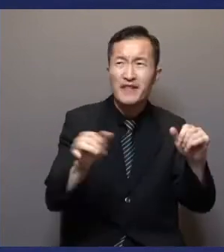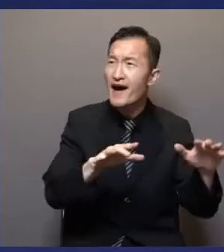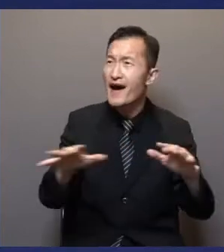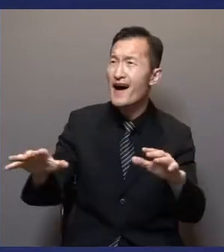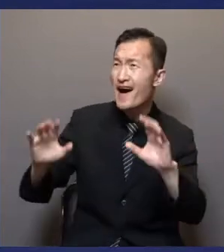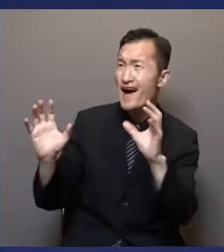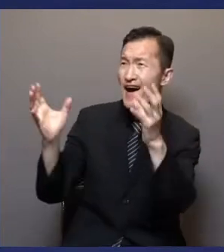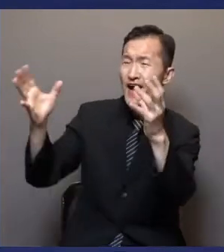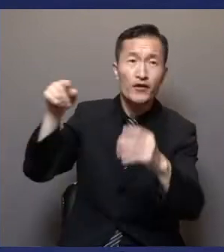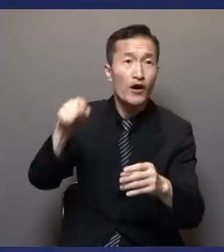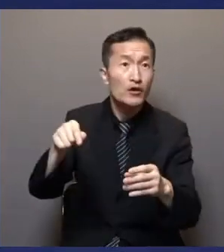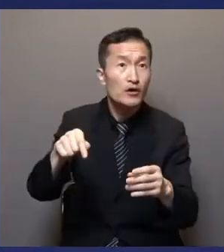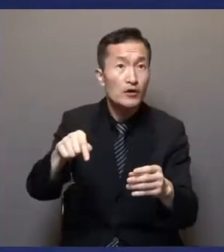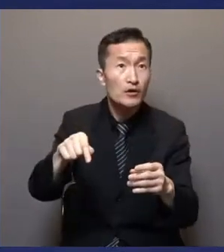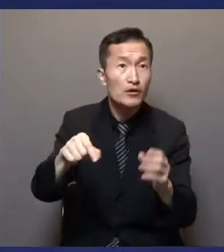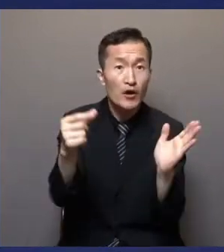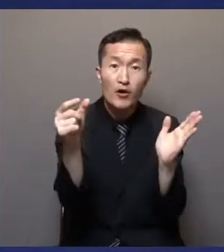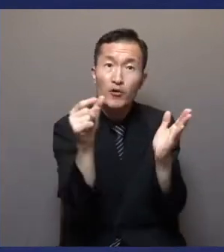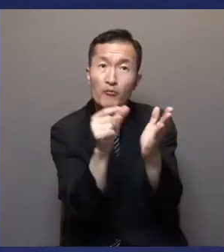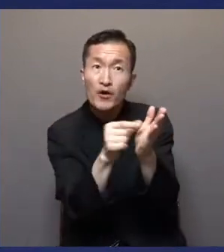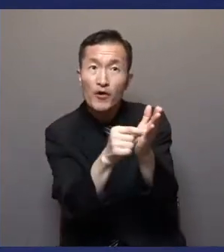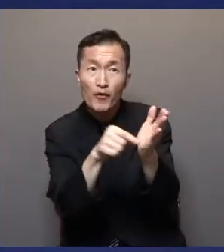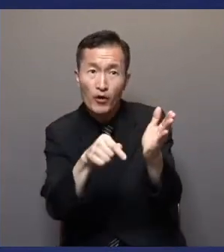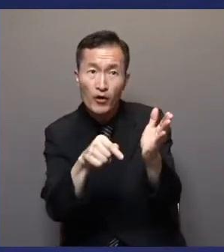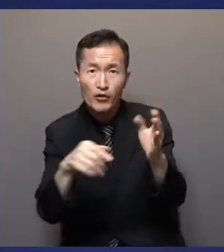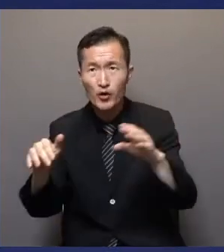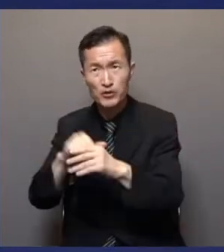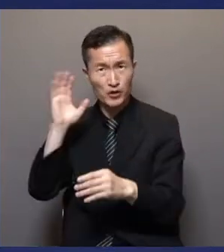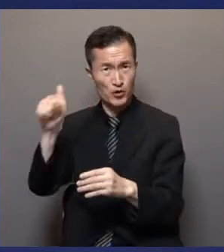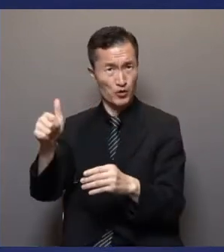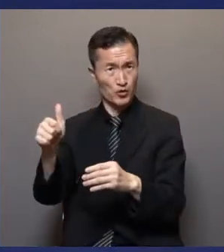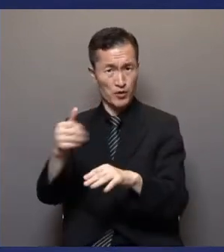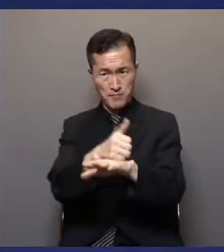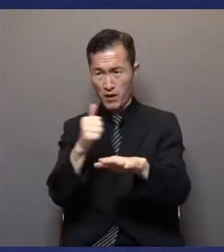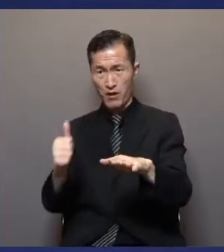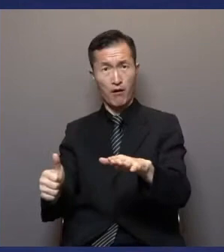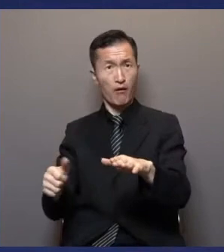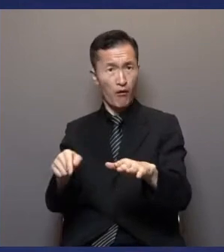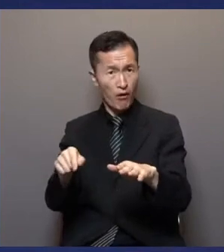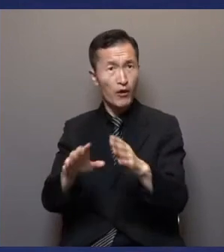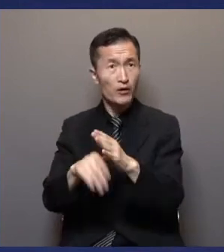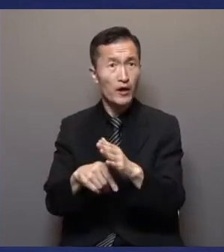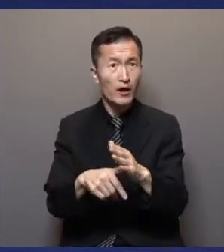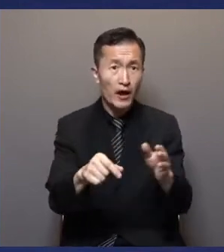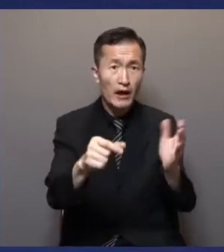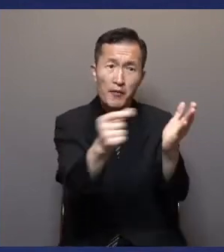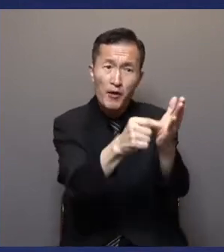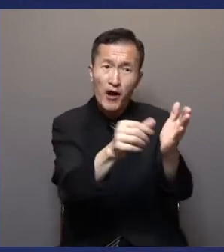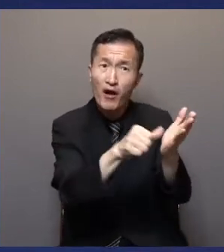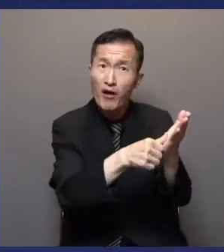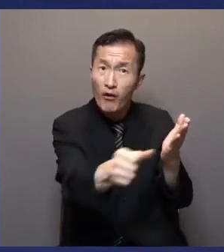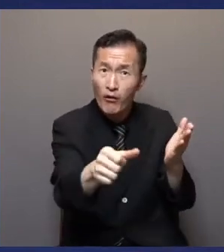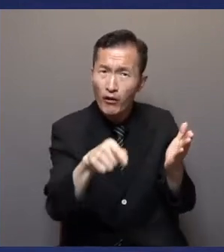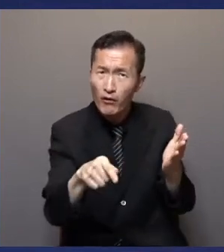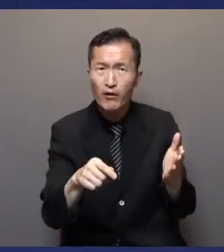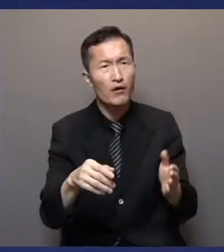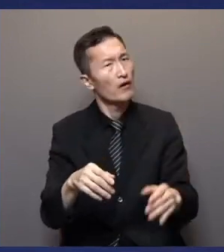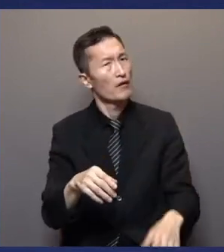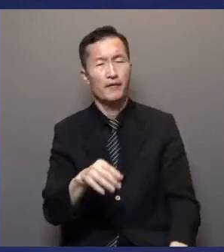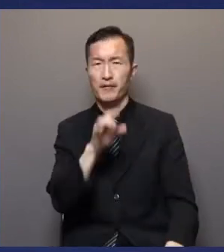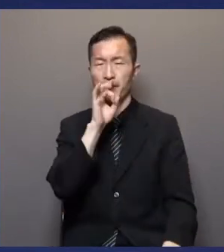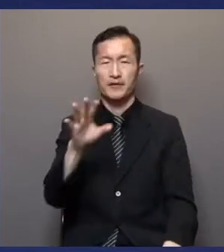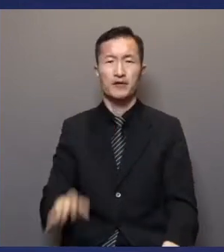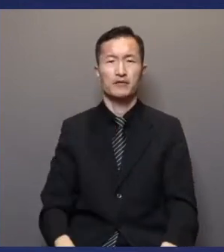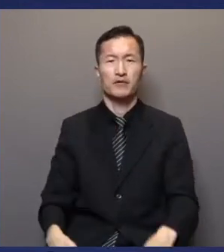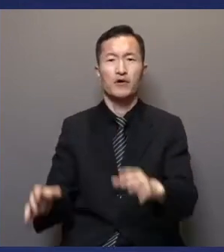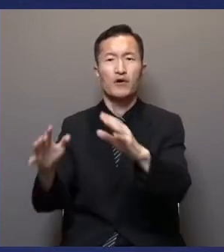조항이 문재인 대통령 시대가 끝나니까 곧바로 우리 당에서 사라지는 거 용납할 수 없습니다. 국민의힘도 그